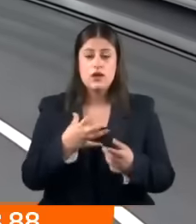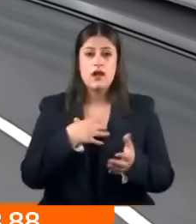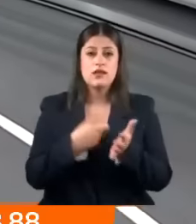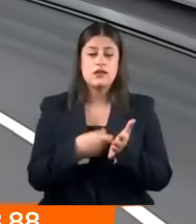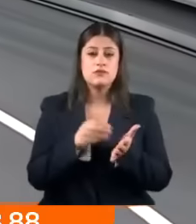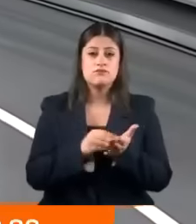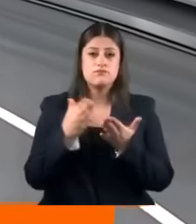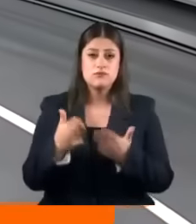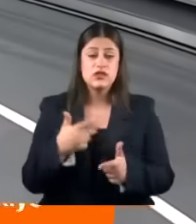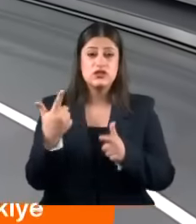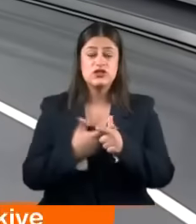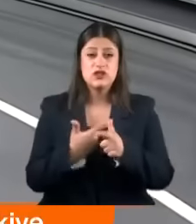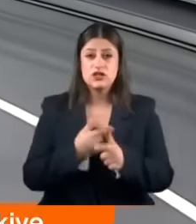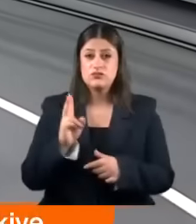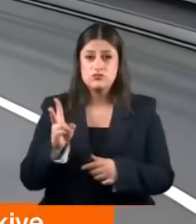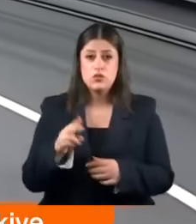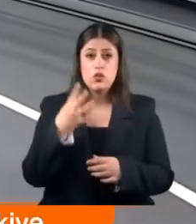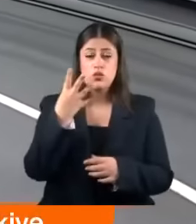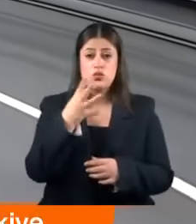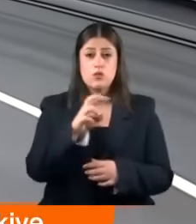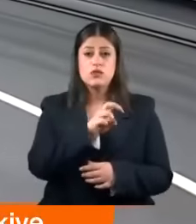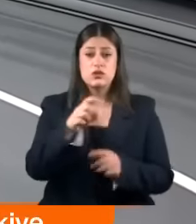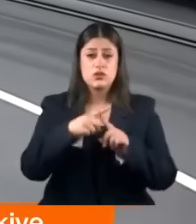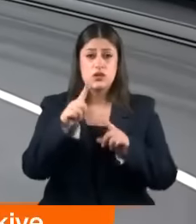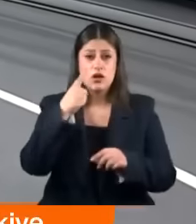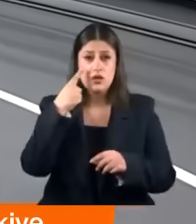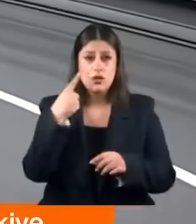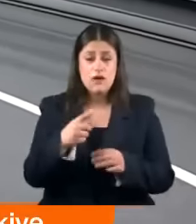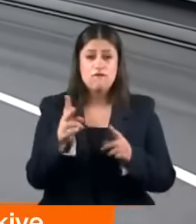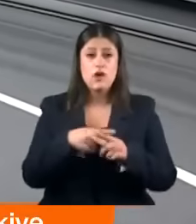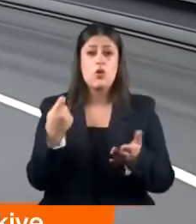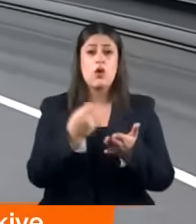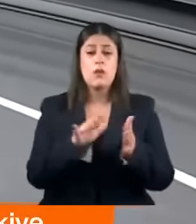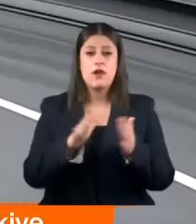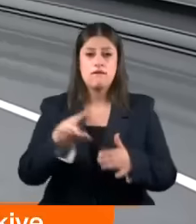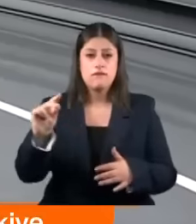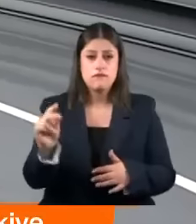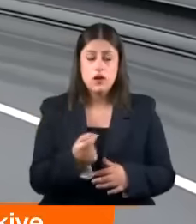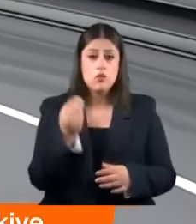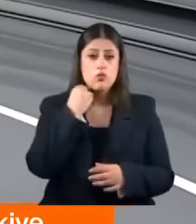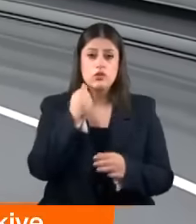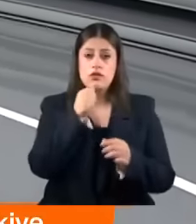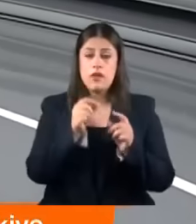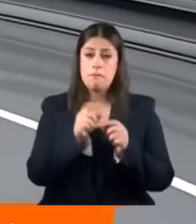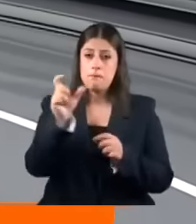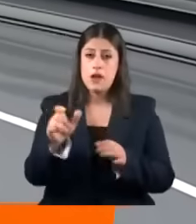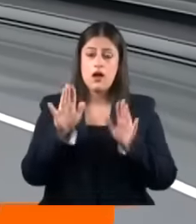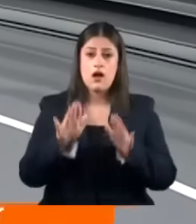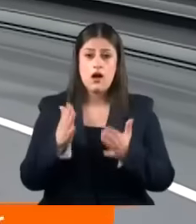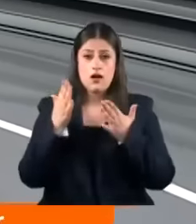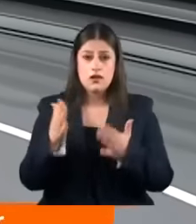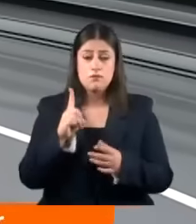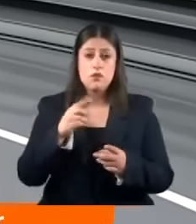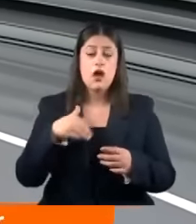üzerineydi. Kiracısı 4800 liralık elektrik faturasını ödemeden evden kaçtı. Borç Binen'e kaldı. Tabii işin bir de